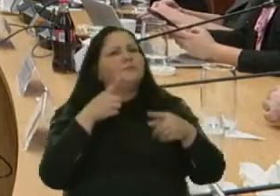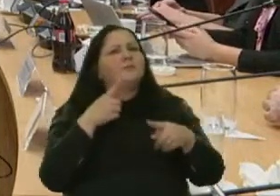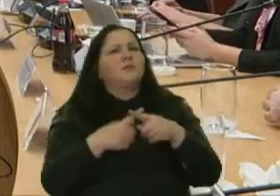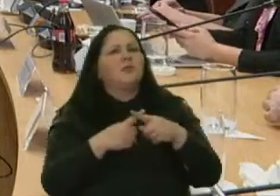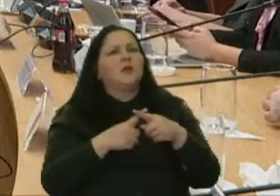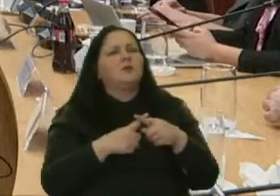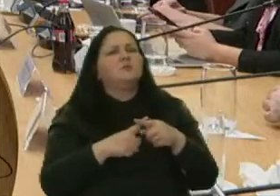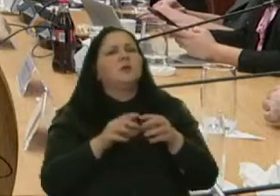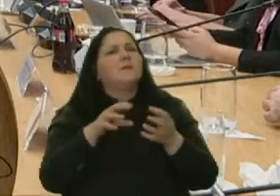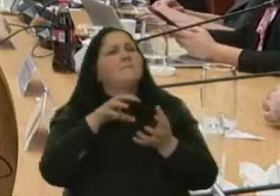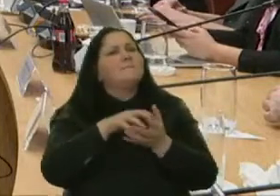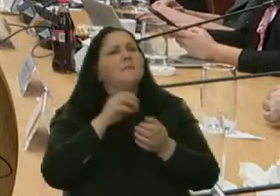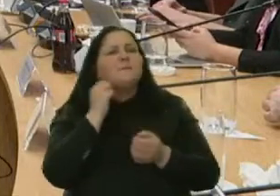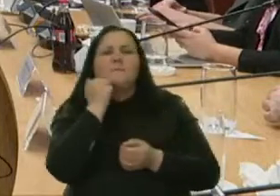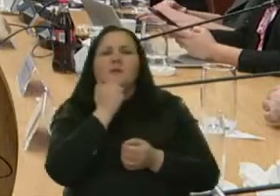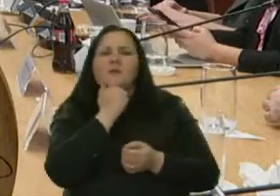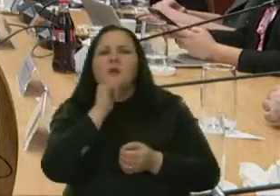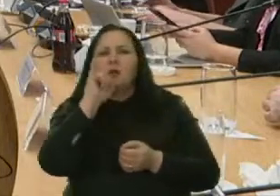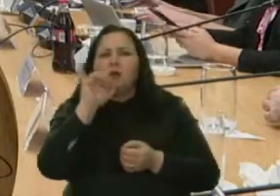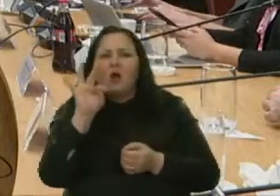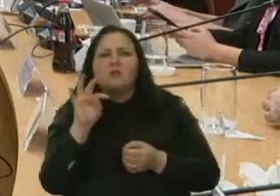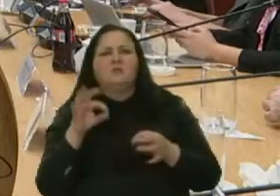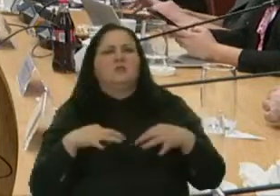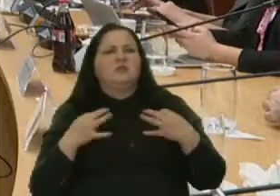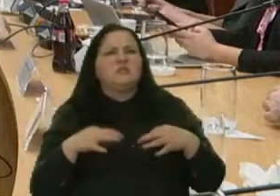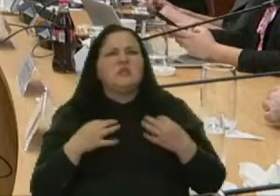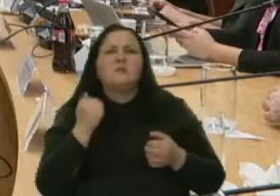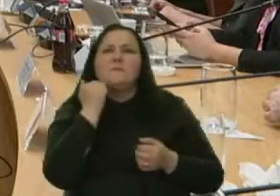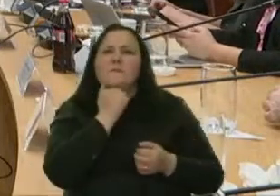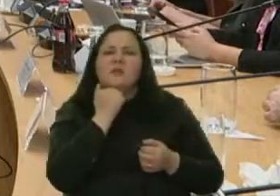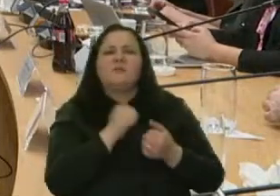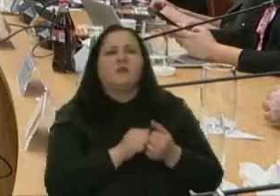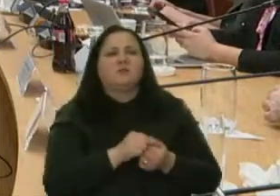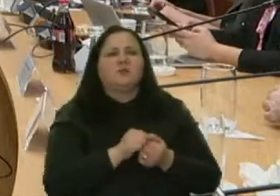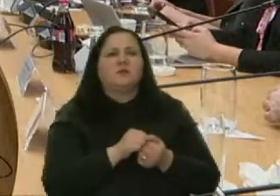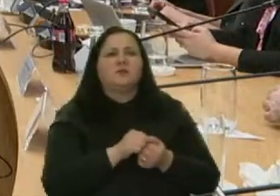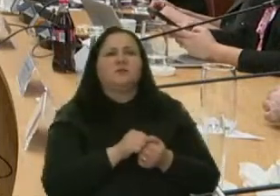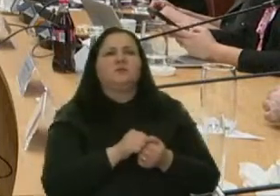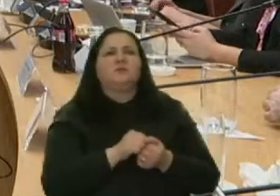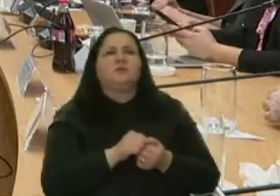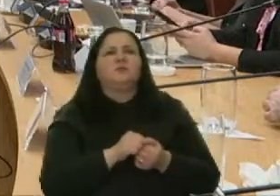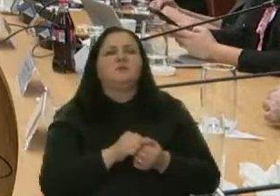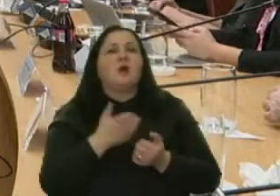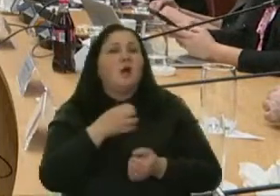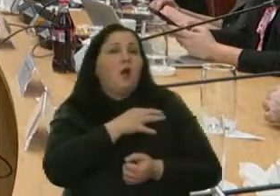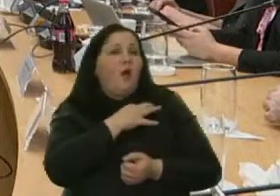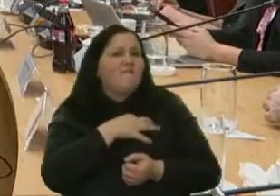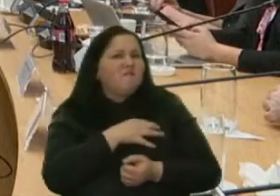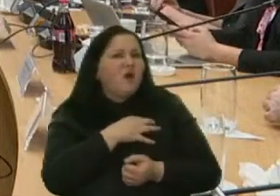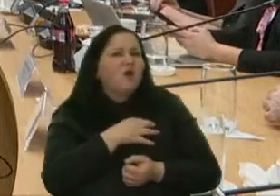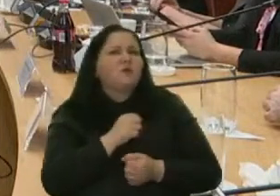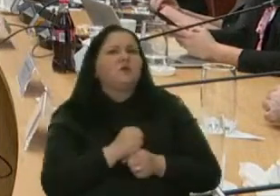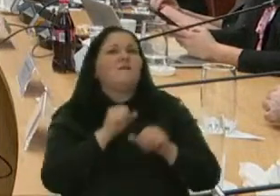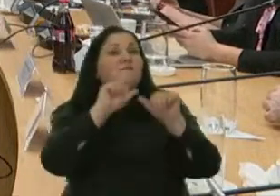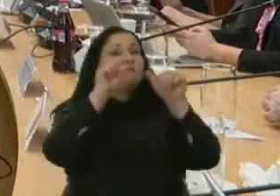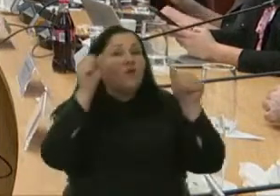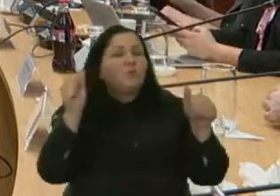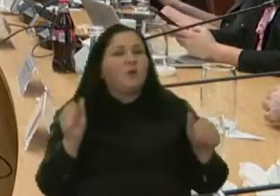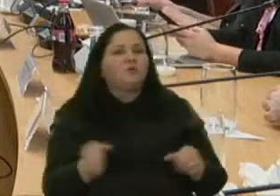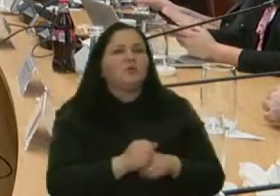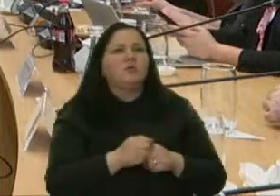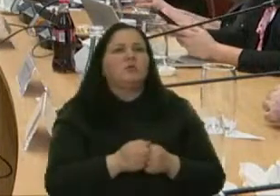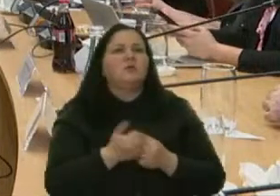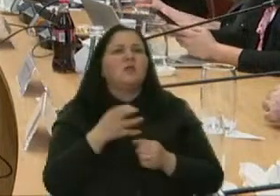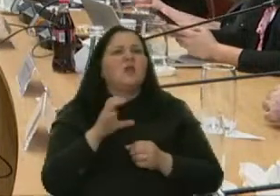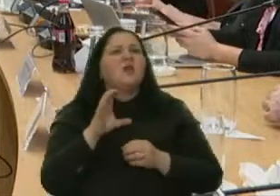mediului privat a sistemului de it a sistemului de Sănătate privat ă a facultăților a formatorilor de